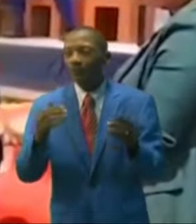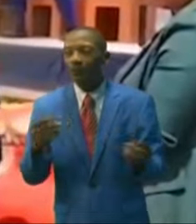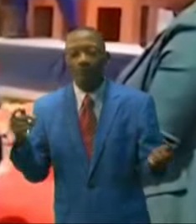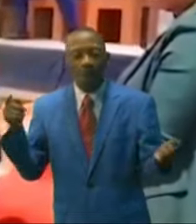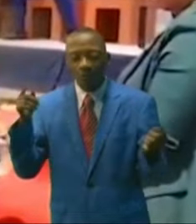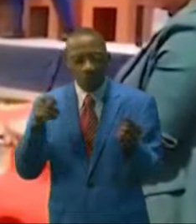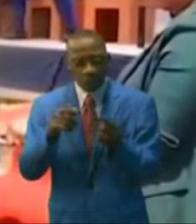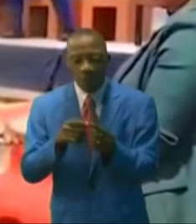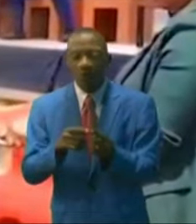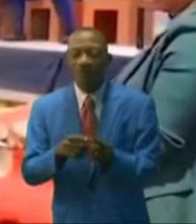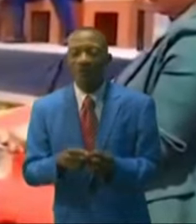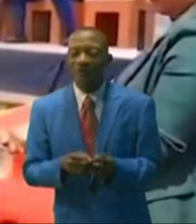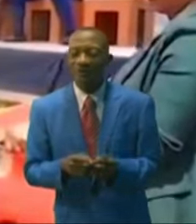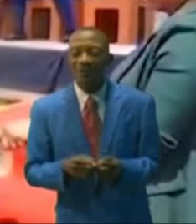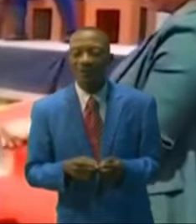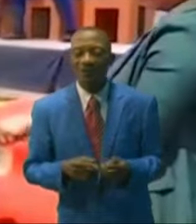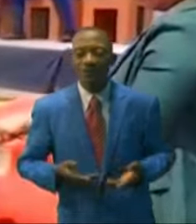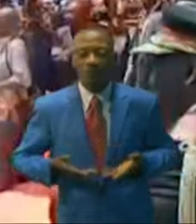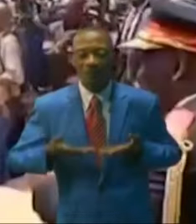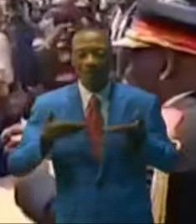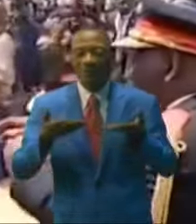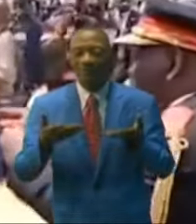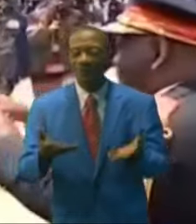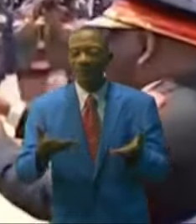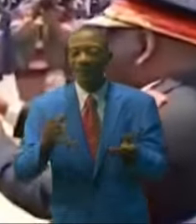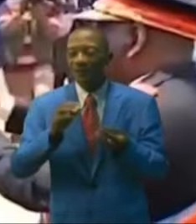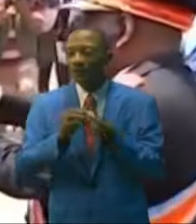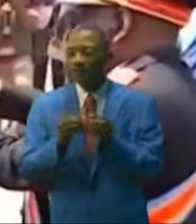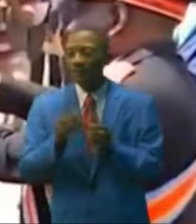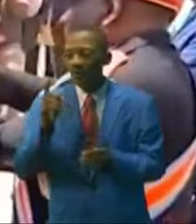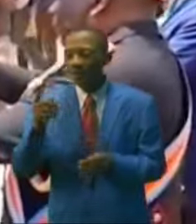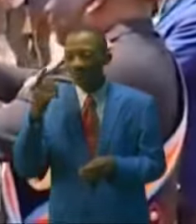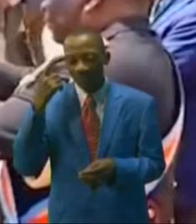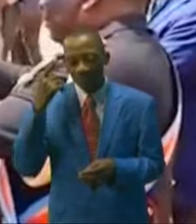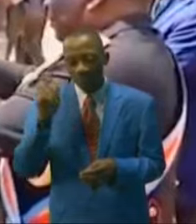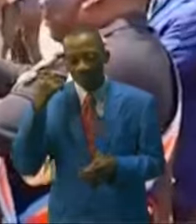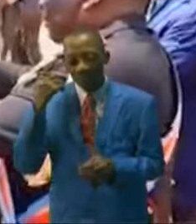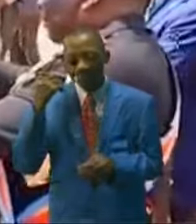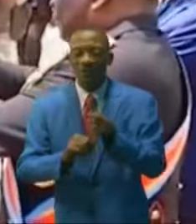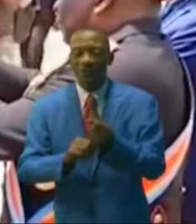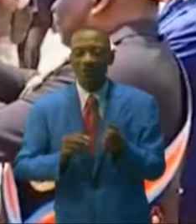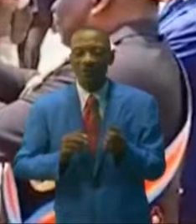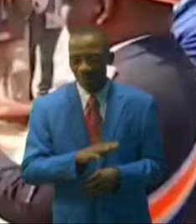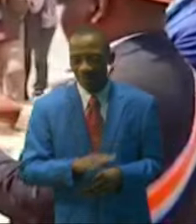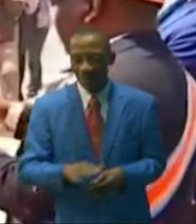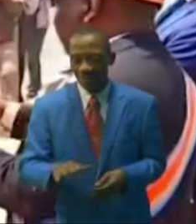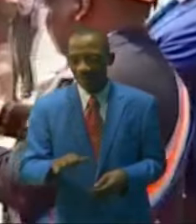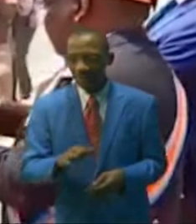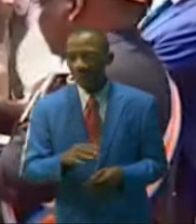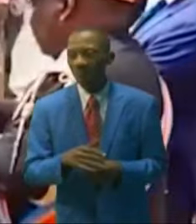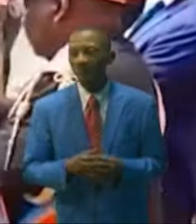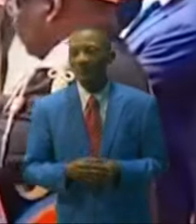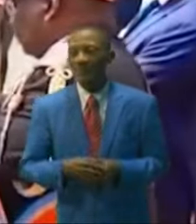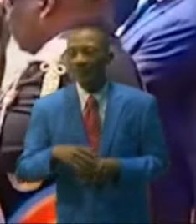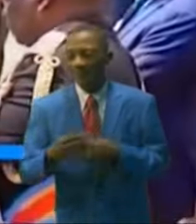lui, le vice-gouverneur de la province, Martin Kazembe Shula. Devant le peuple de la justice, ici à Lubumbashi, des toges noires